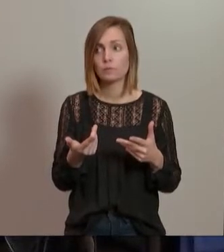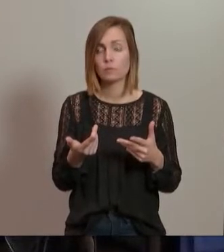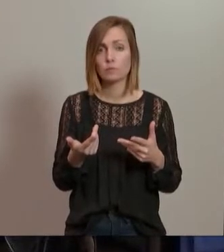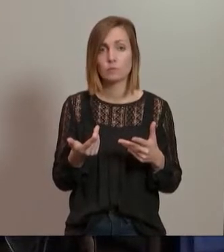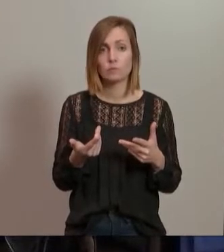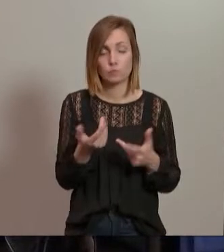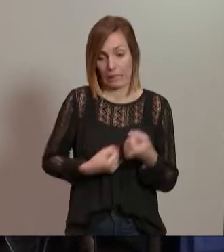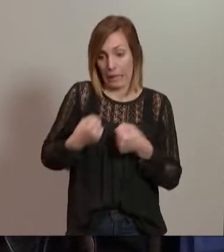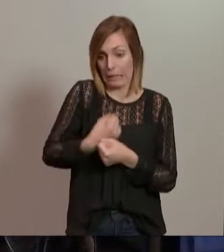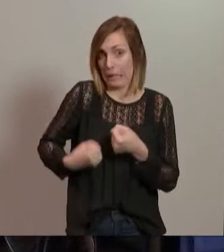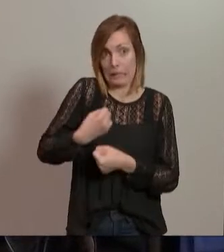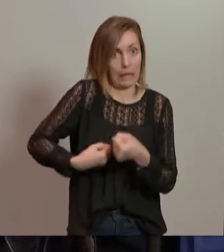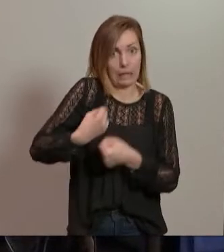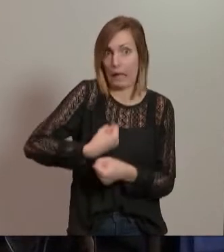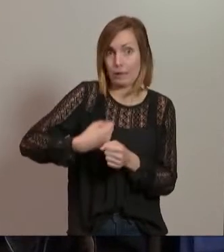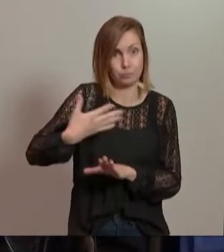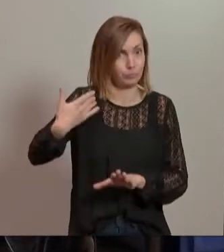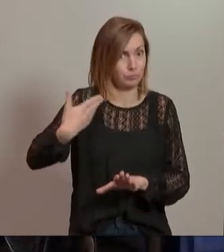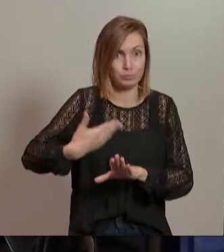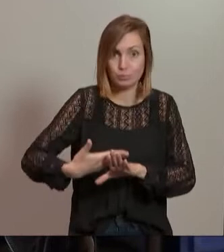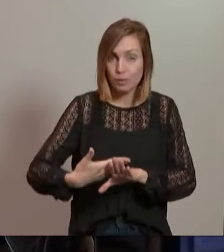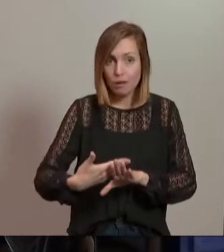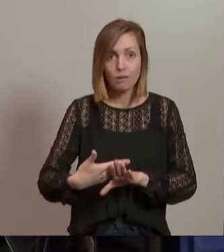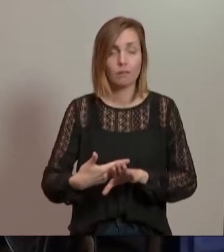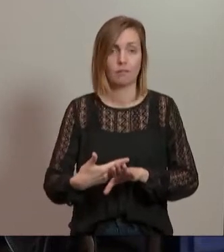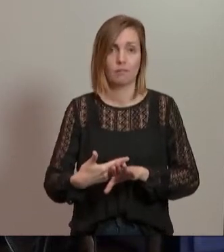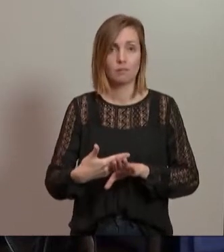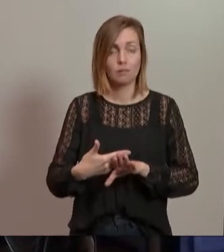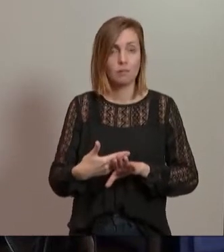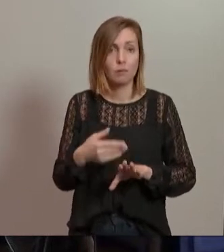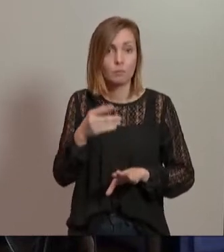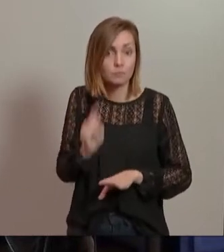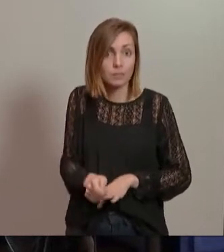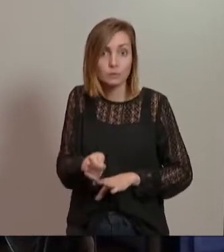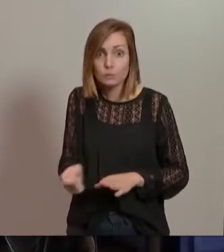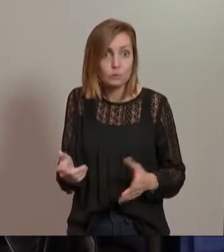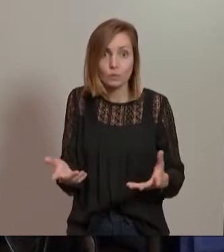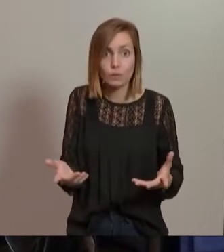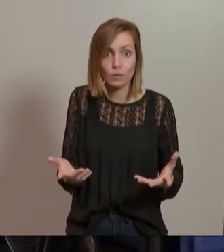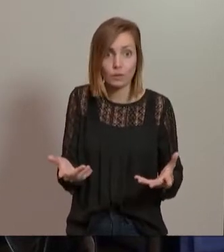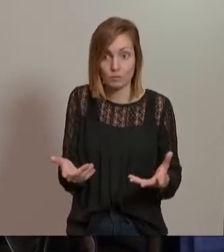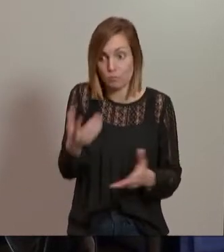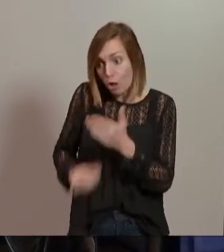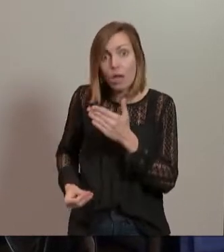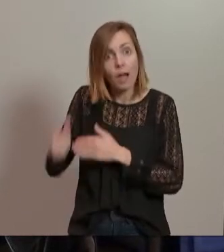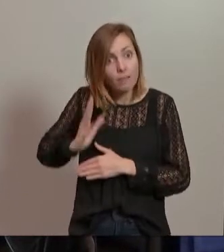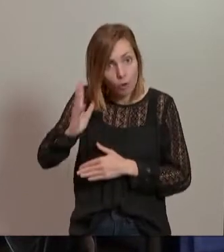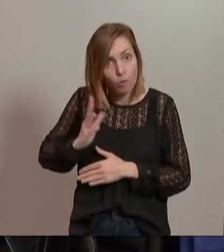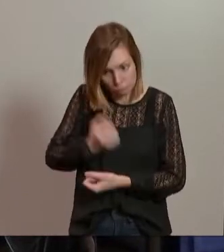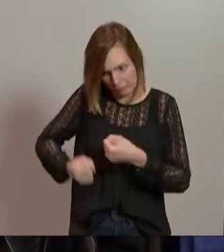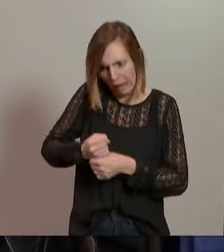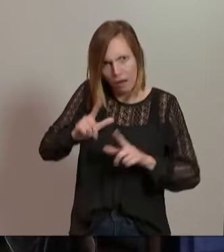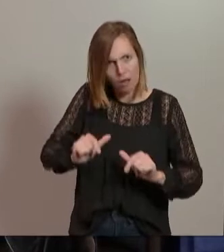toutes ces créations, pardon, qui méritaient évidemment parce que manquantes et qui